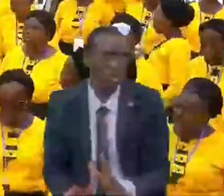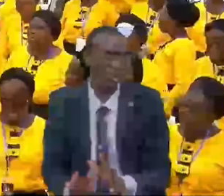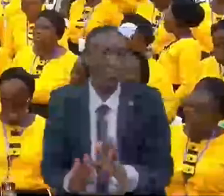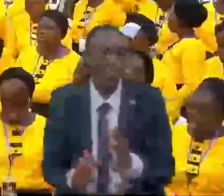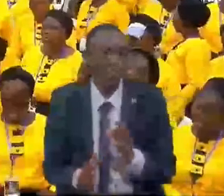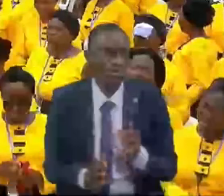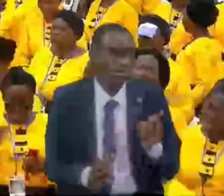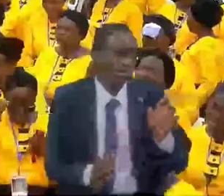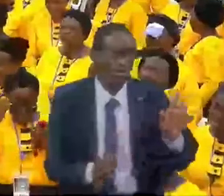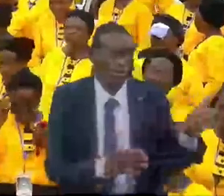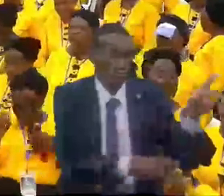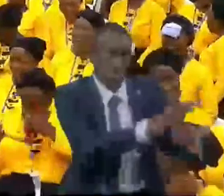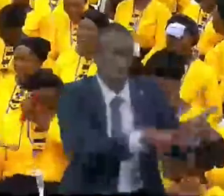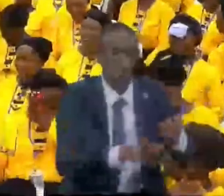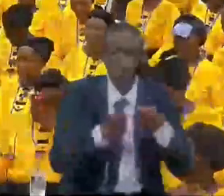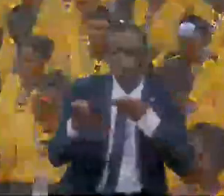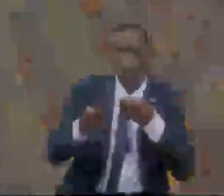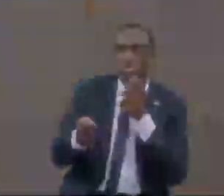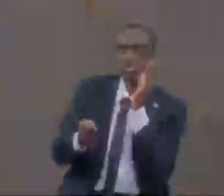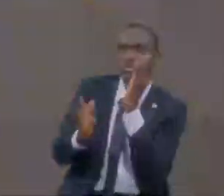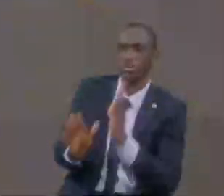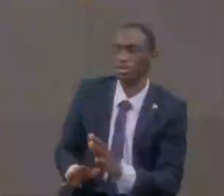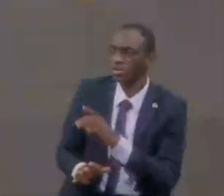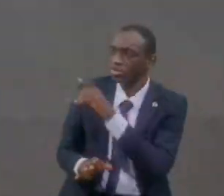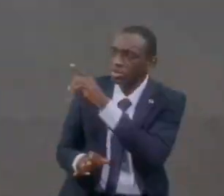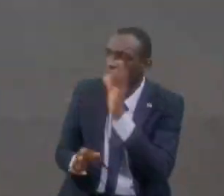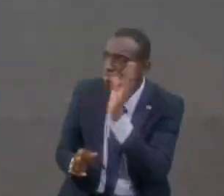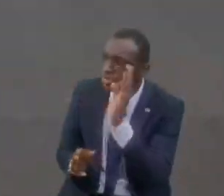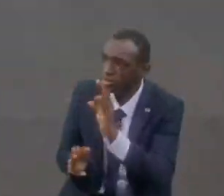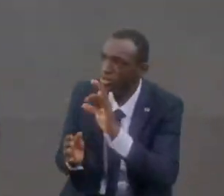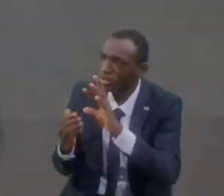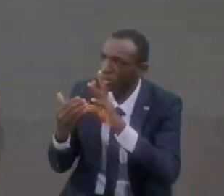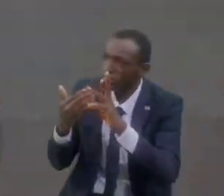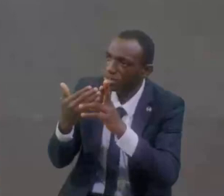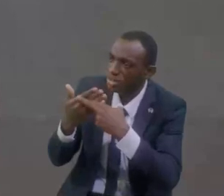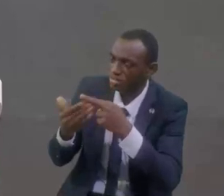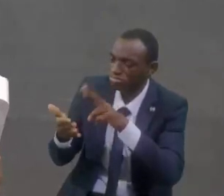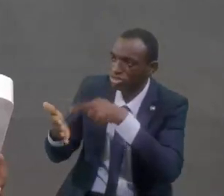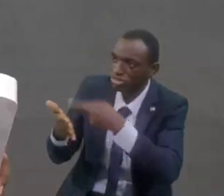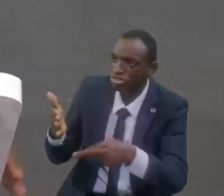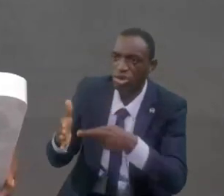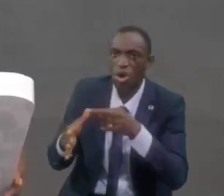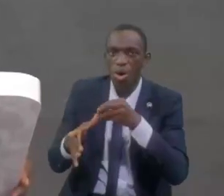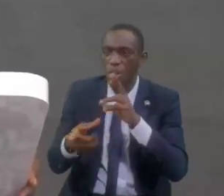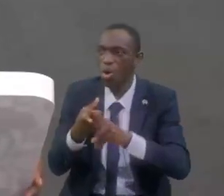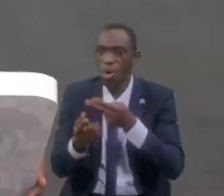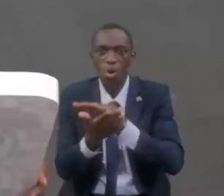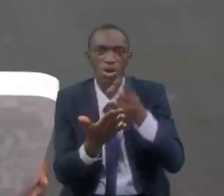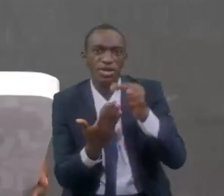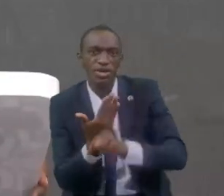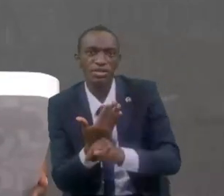si tu fais la restitution, tu enseignes la restitution ou pas, si tu enseignes la sainteté ou